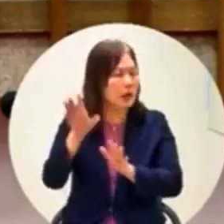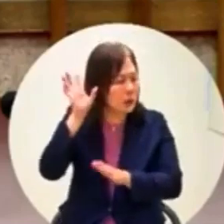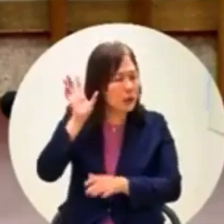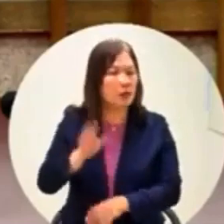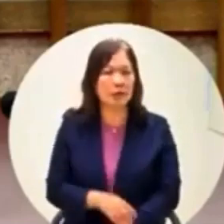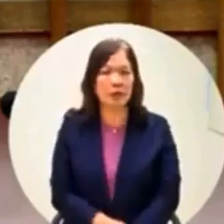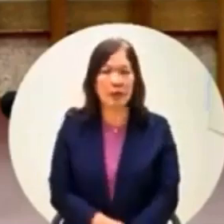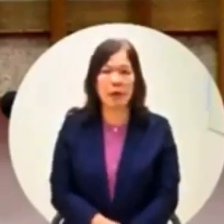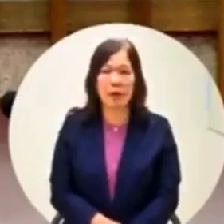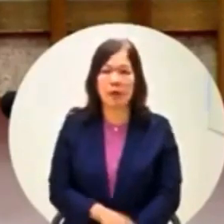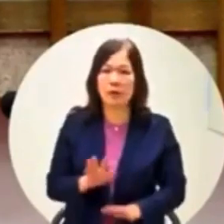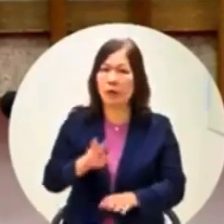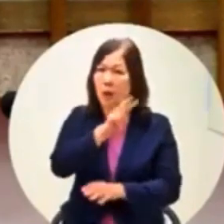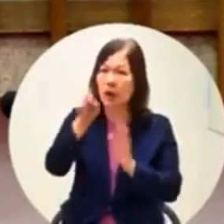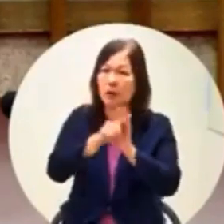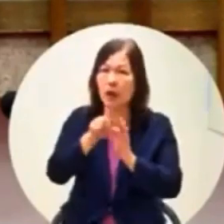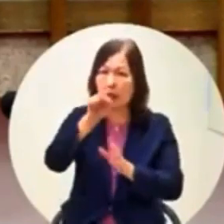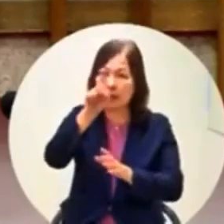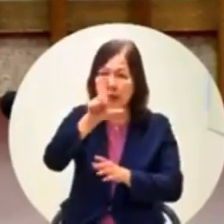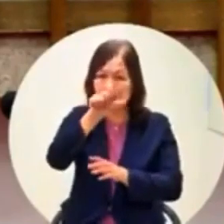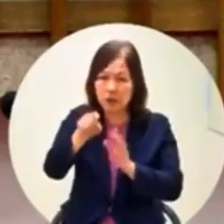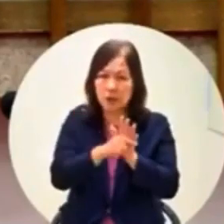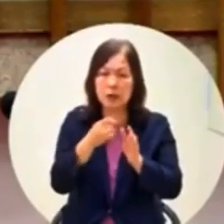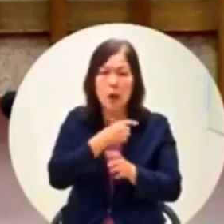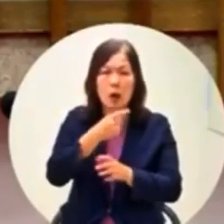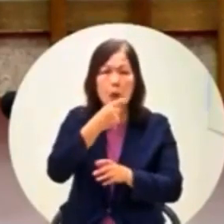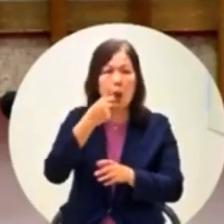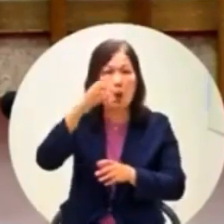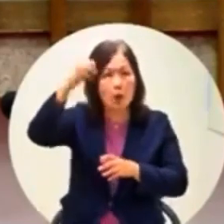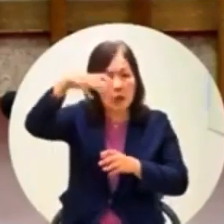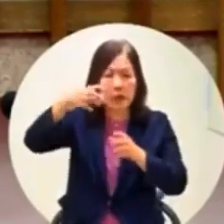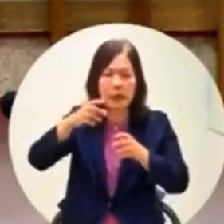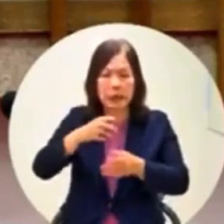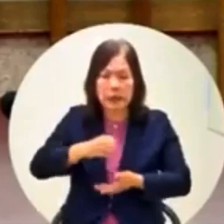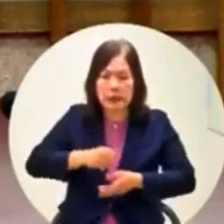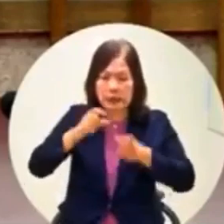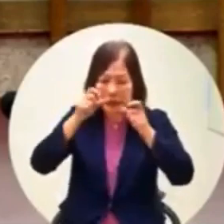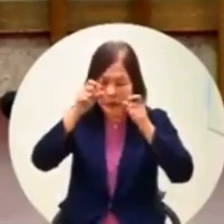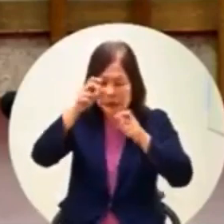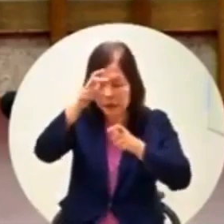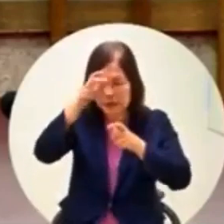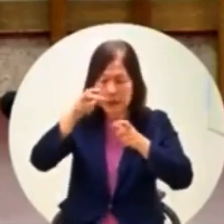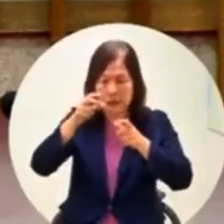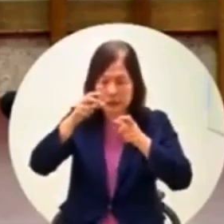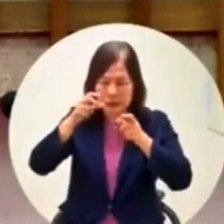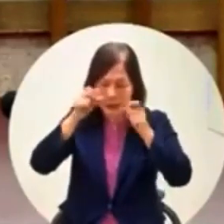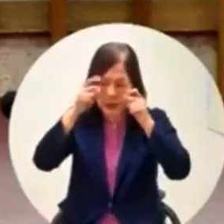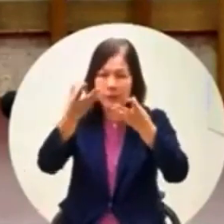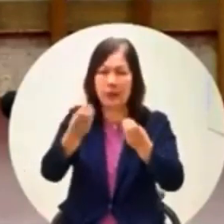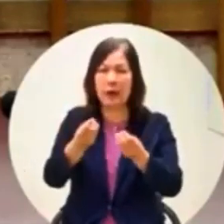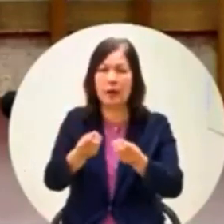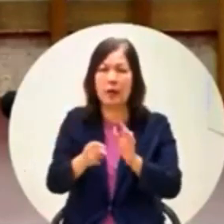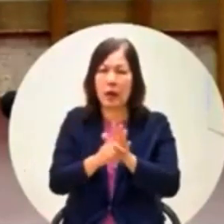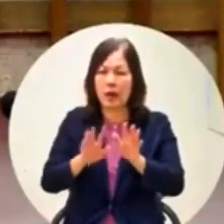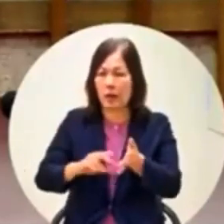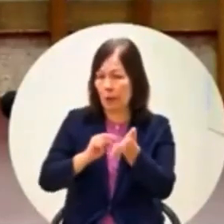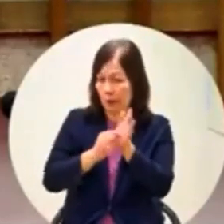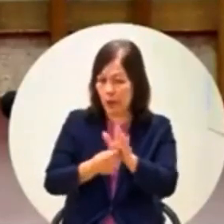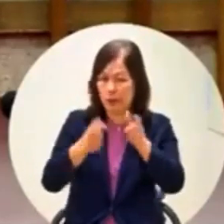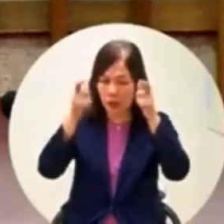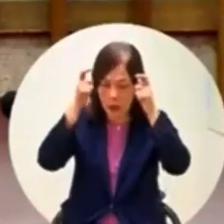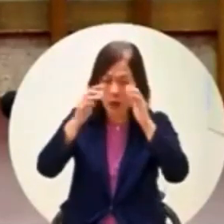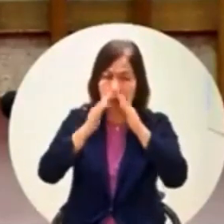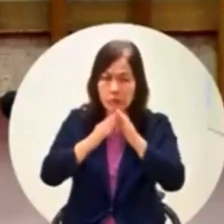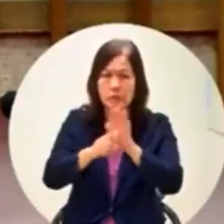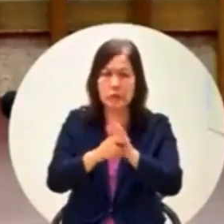到11个月没有所谓的红灯警示，所以说也显现出来高雄市对于空污的